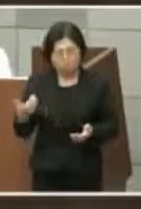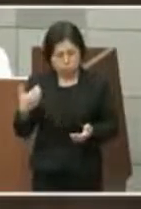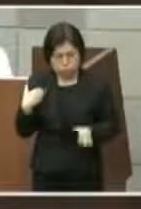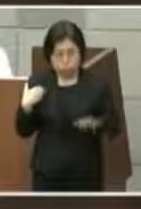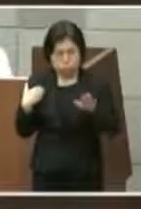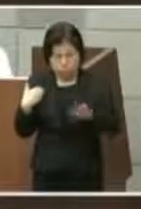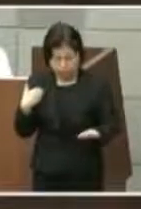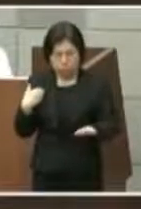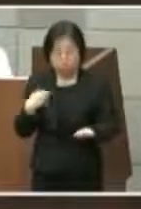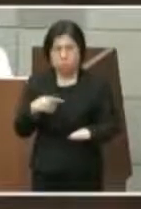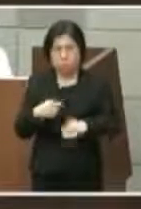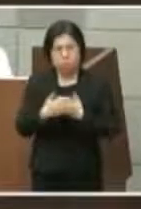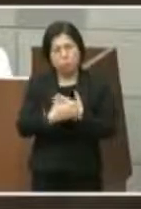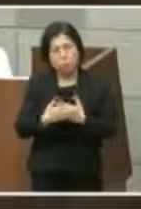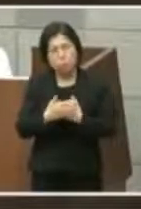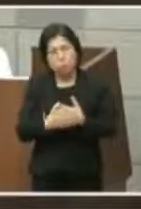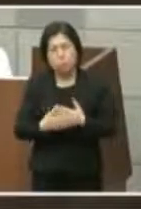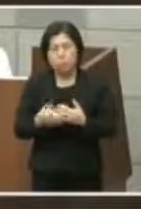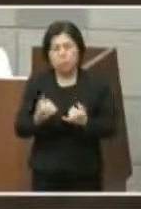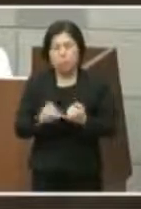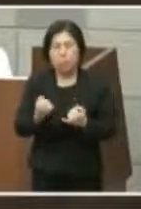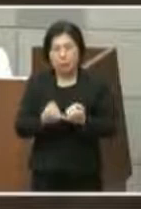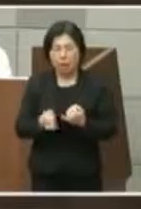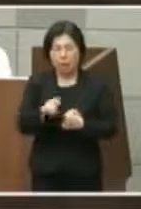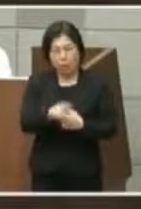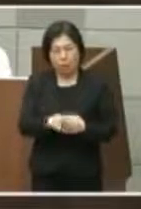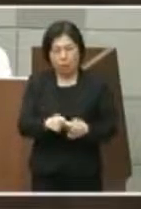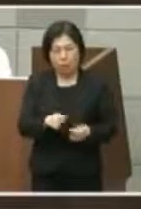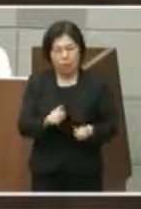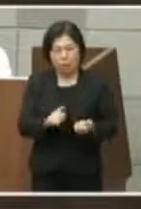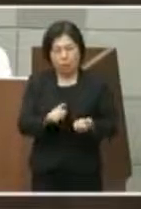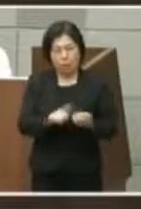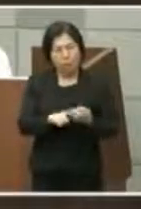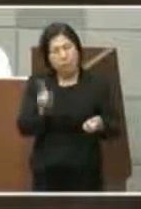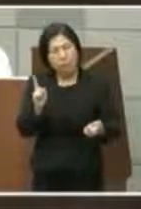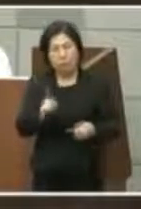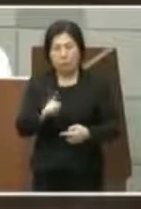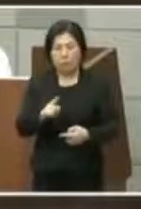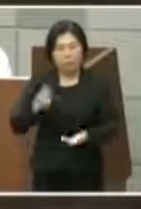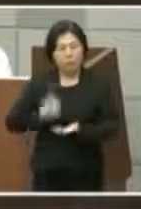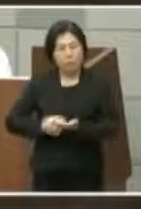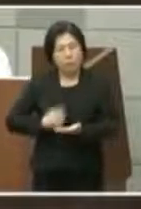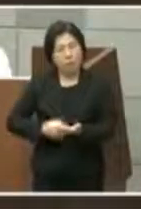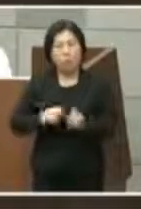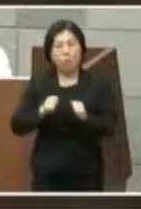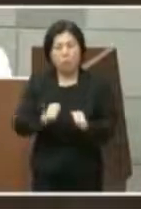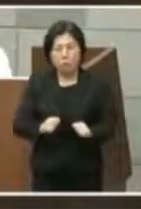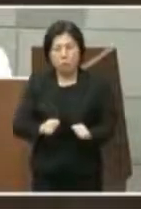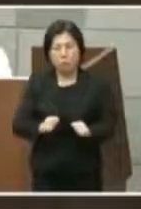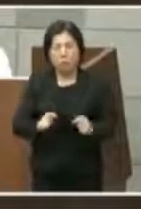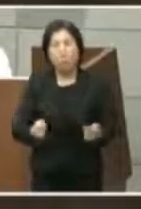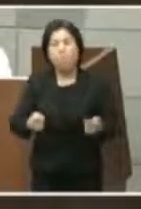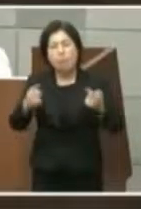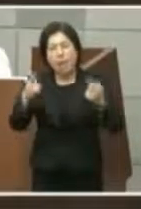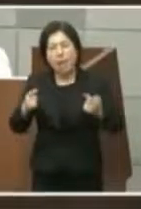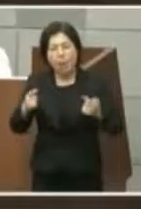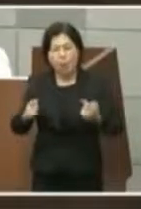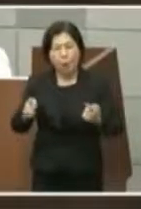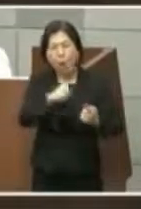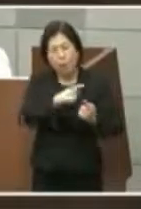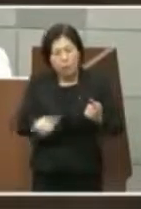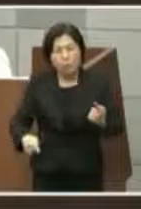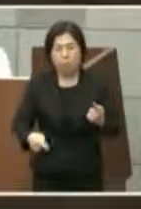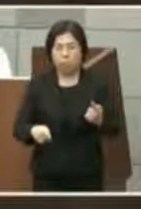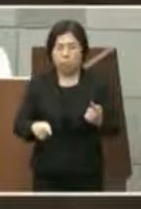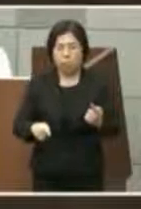かのように言い、これを果たしていないなどと公然と批判することは、場合によっては名誉毀損、もしくは侮辱